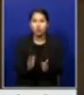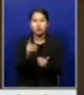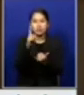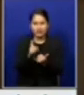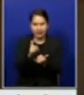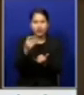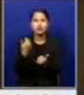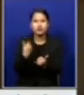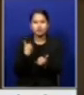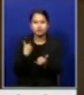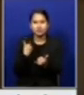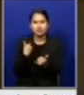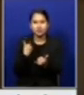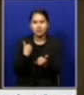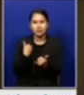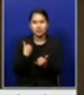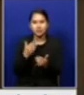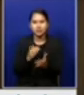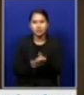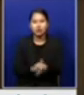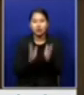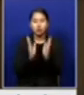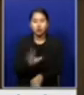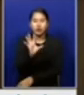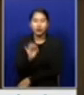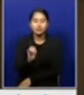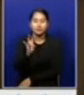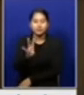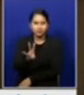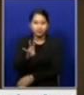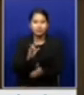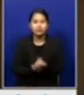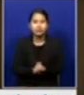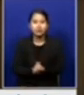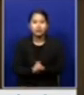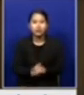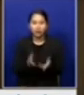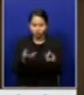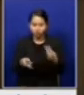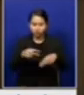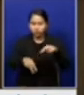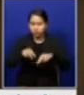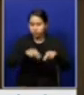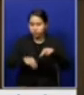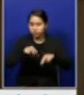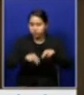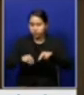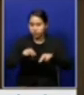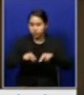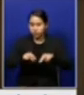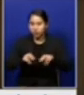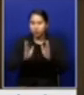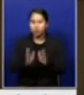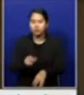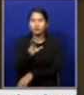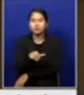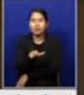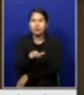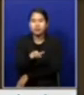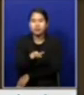57คนรักษาพยาบาลที่เข้าข่ายไม่เกิน 3,000 คนถามจะประกาศภาวะฉุกเฉินไปท